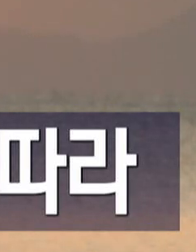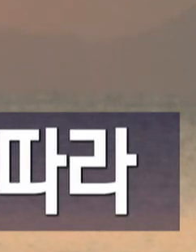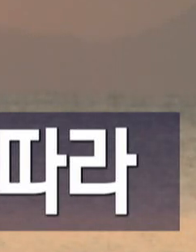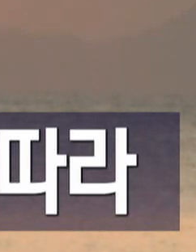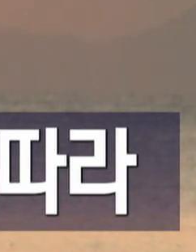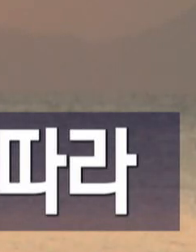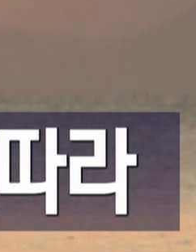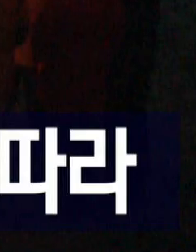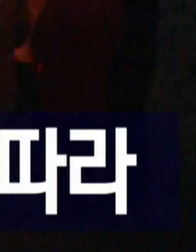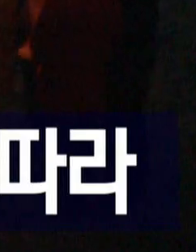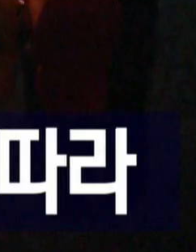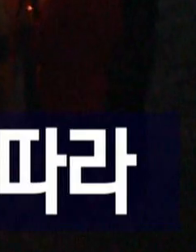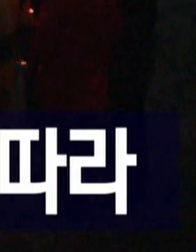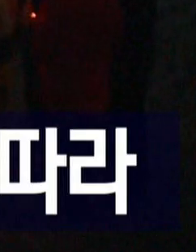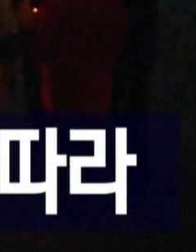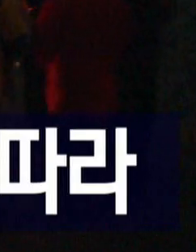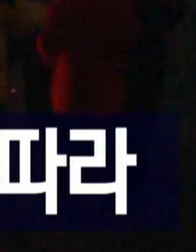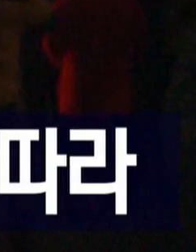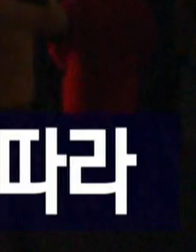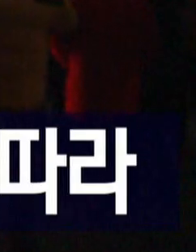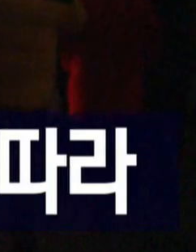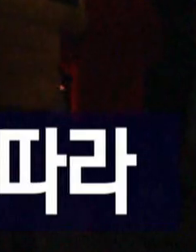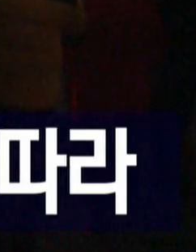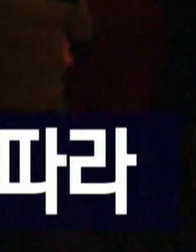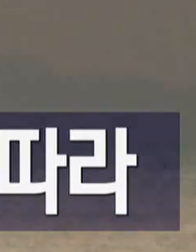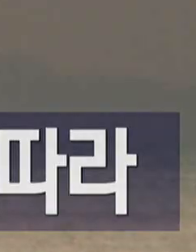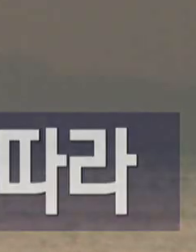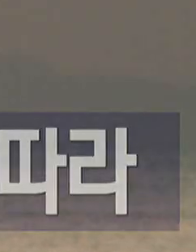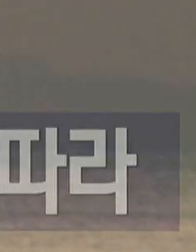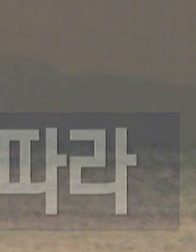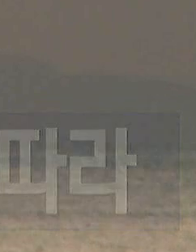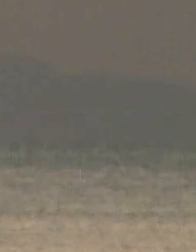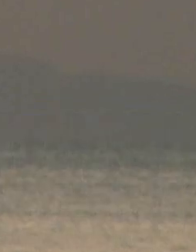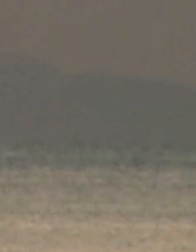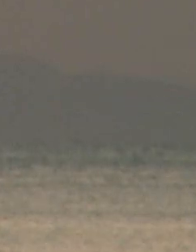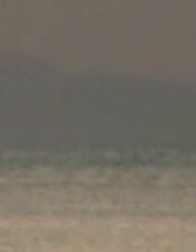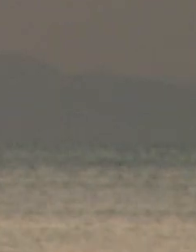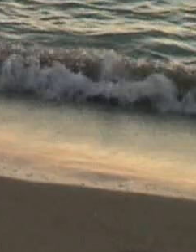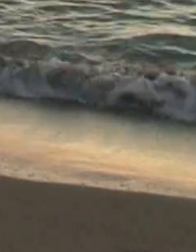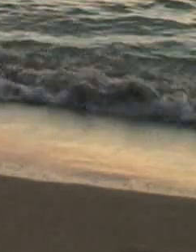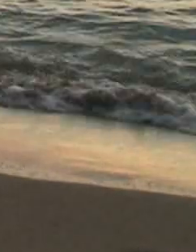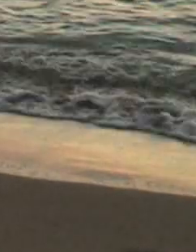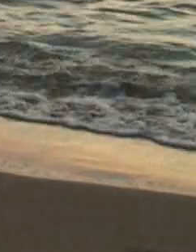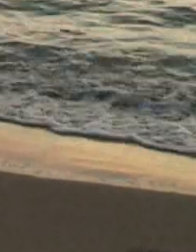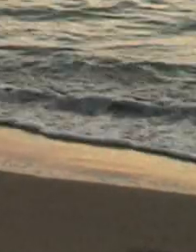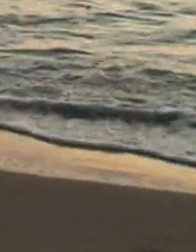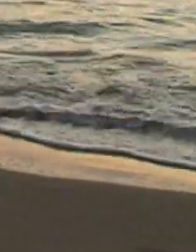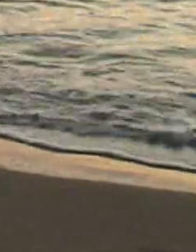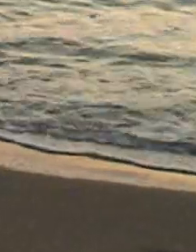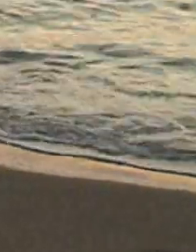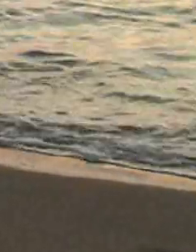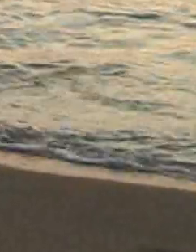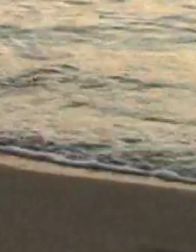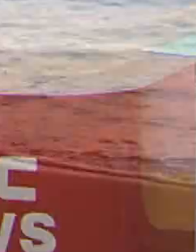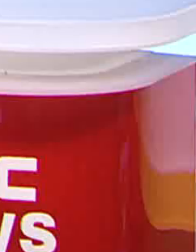행사가 잇따라 열립니다. 고흥군에서는 영남면 남열해수욕장에서 다채로운 해맞이 행사를 갖습니다.